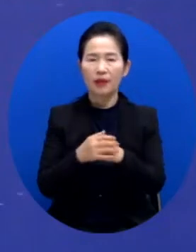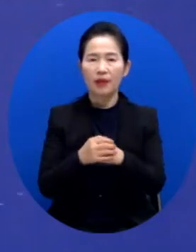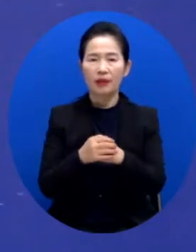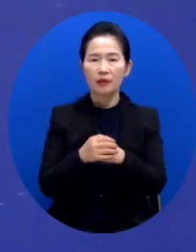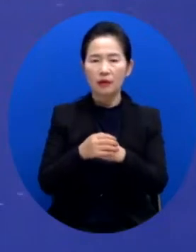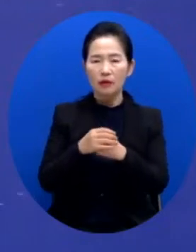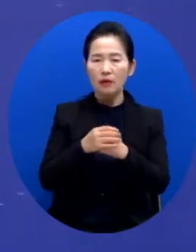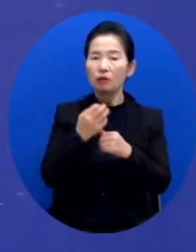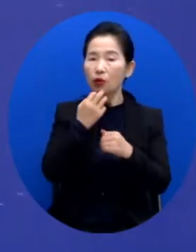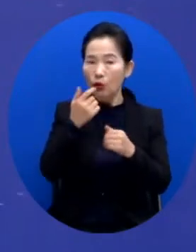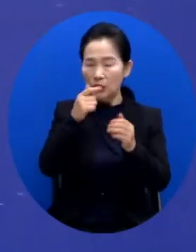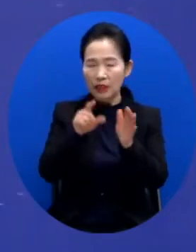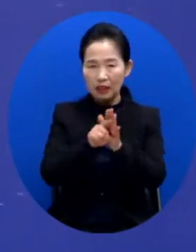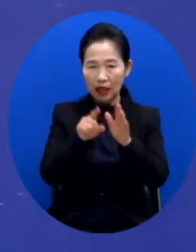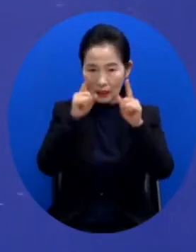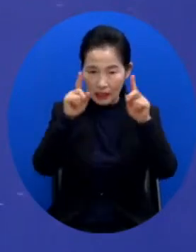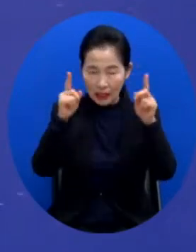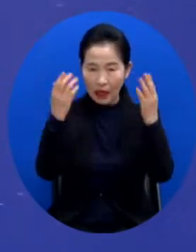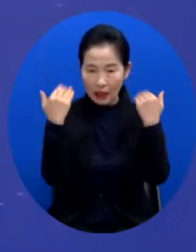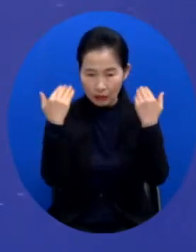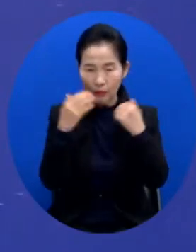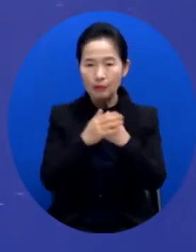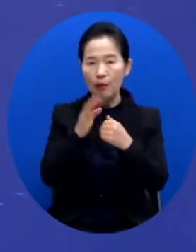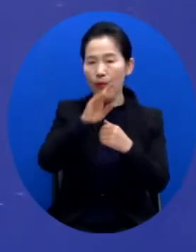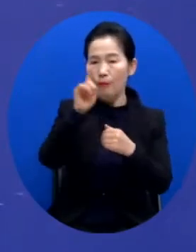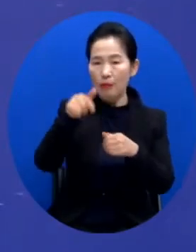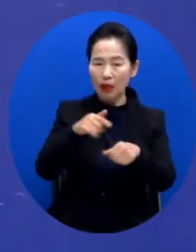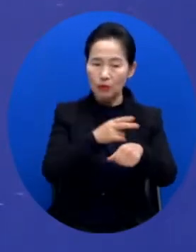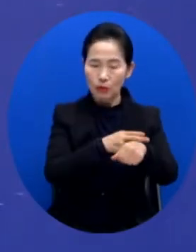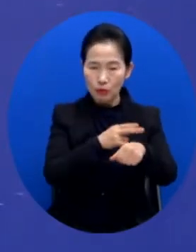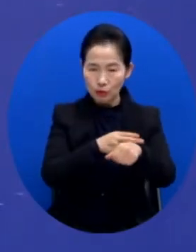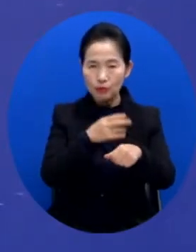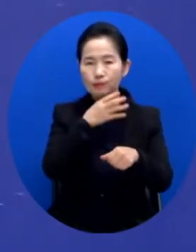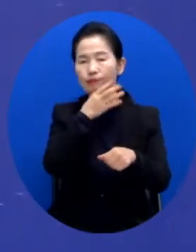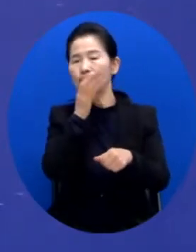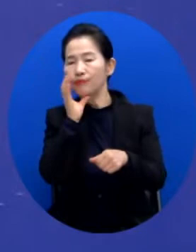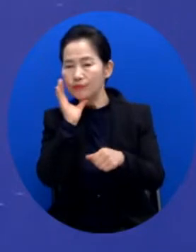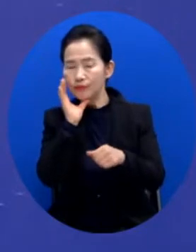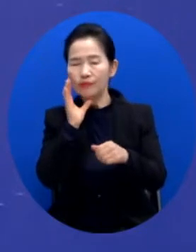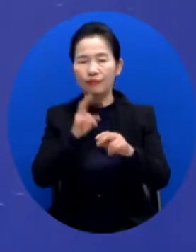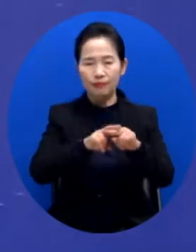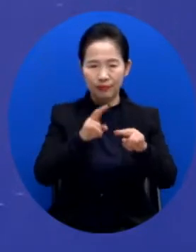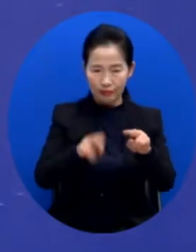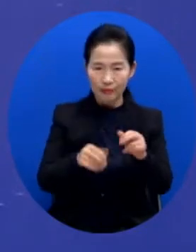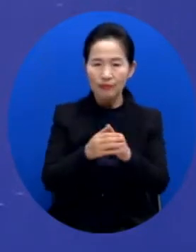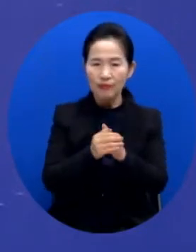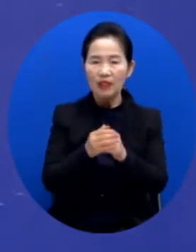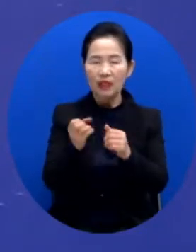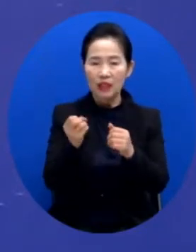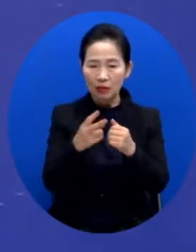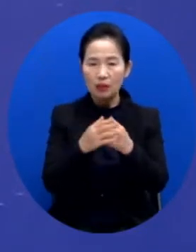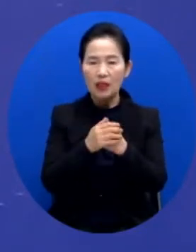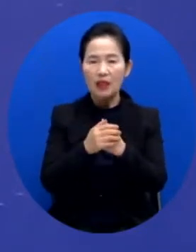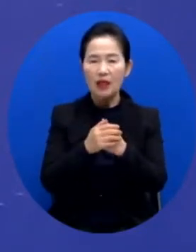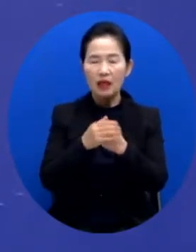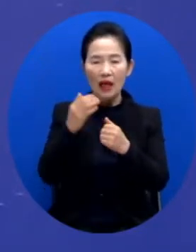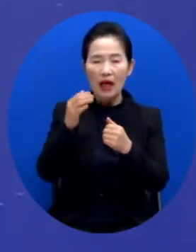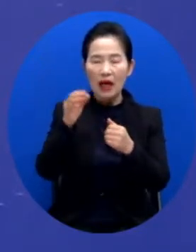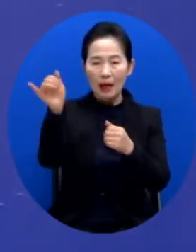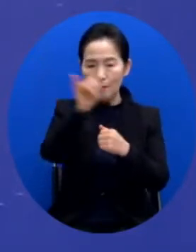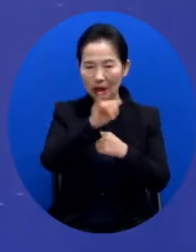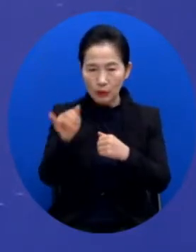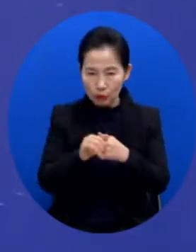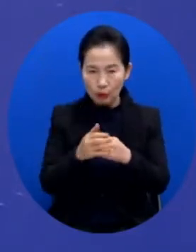서울신학대학교 가 박영환 교수 에 정령과 함께 채 동유럽 체제 전환과 한반도 통일의 출판을